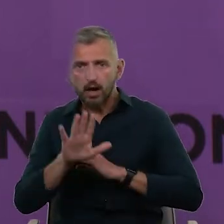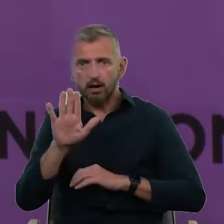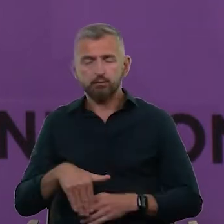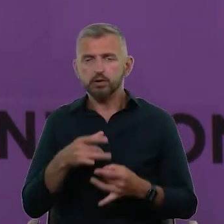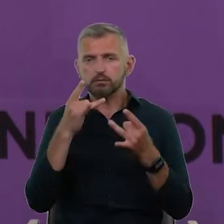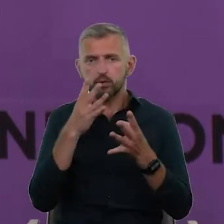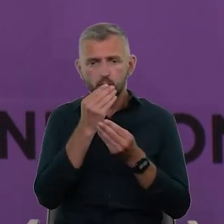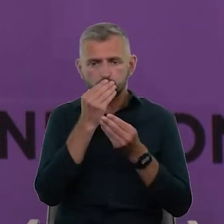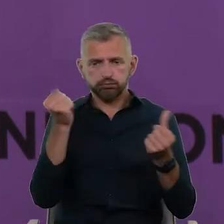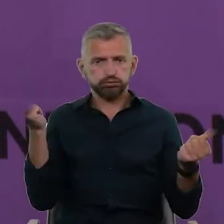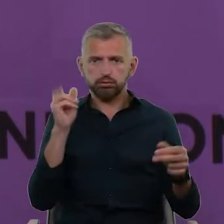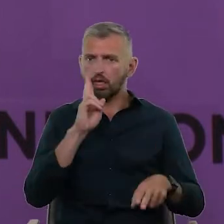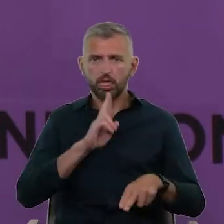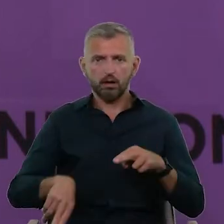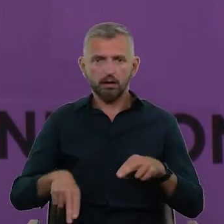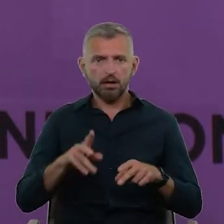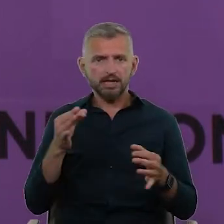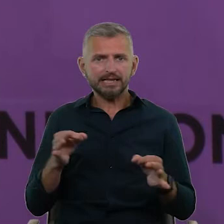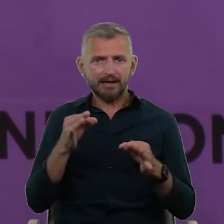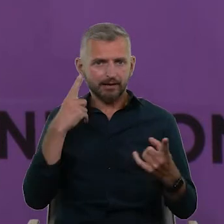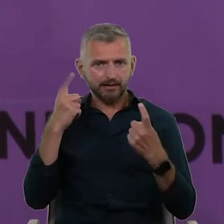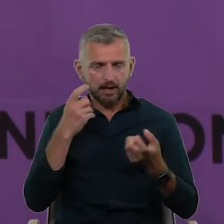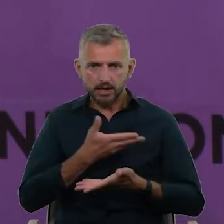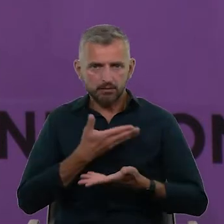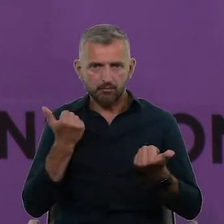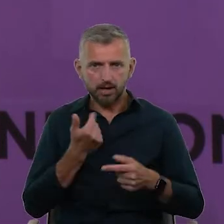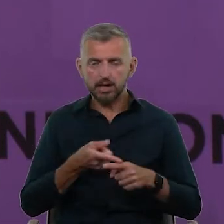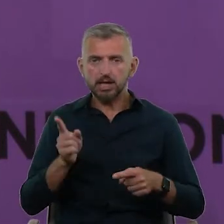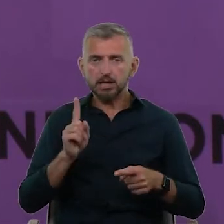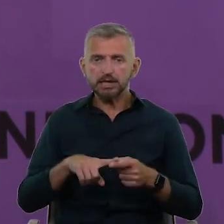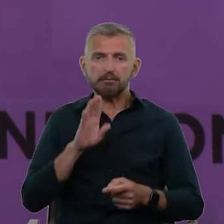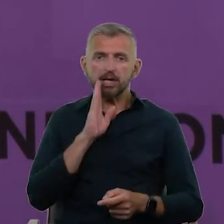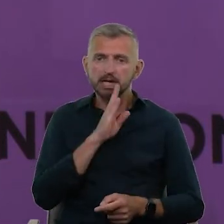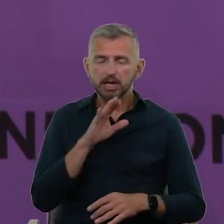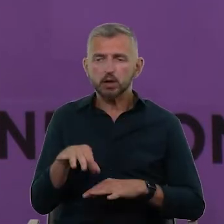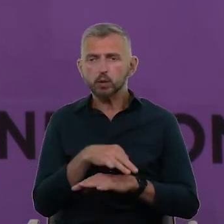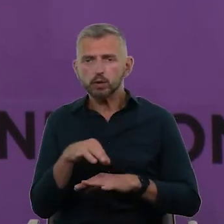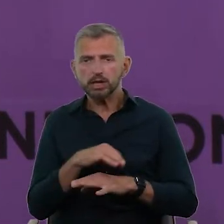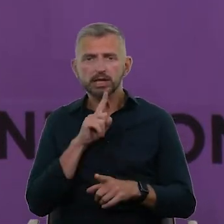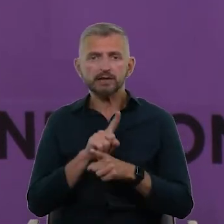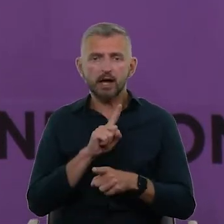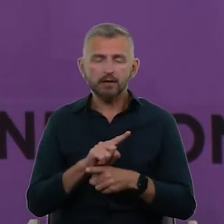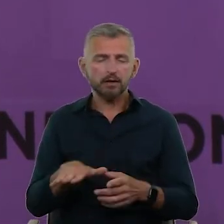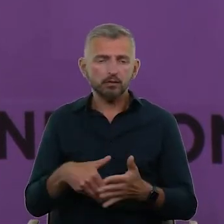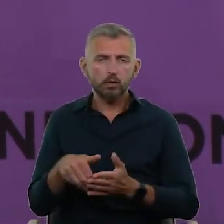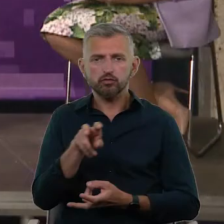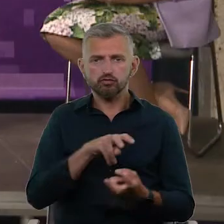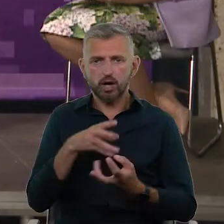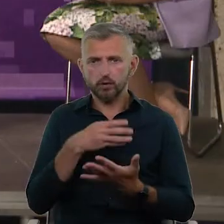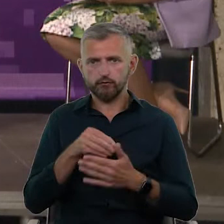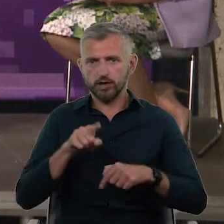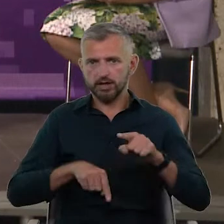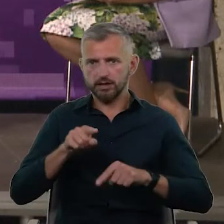просто пропали, про них ніяких даних немає. І тобто ці матері, дружини, сестри, вони досі шукають своїх